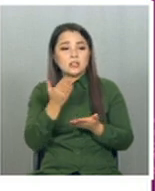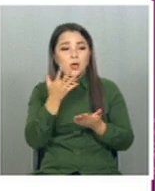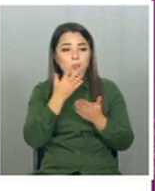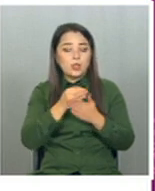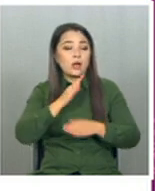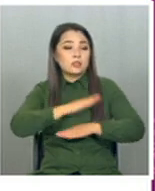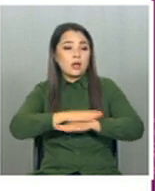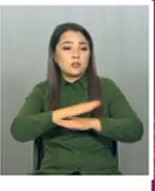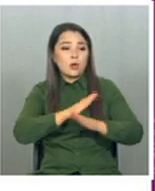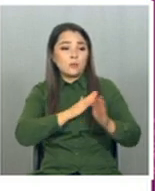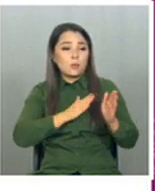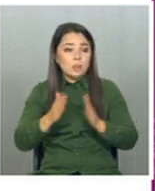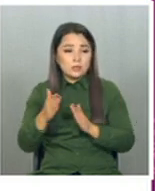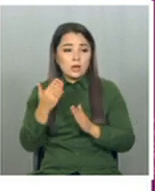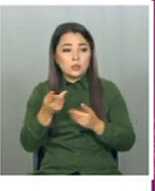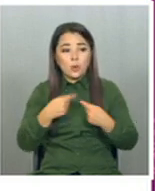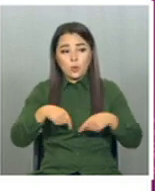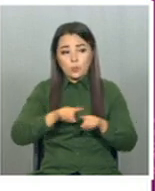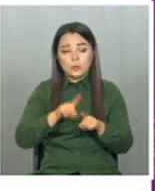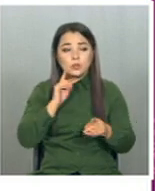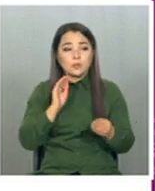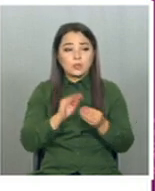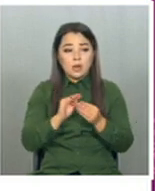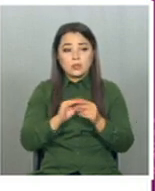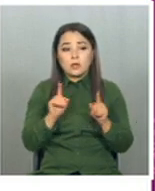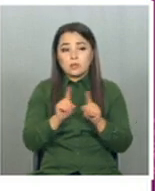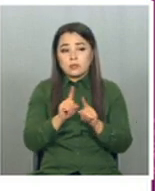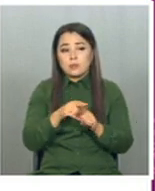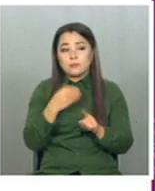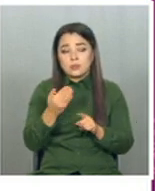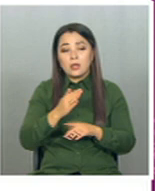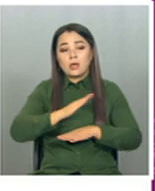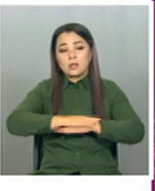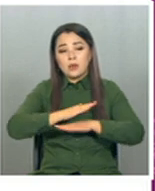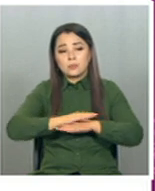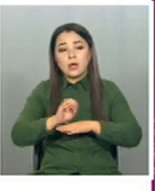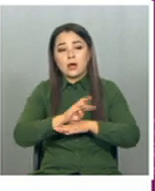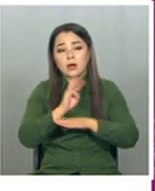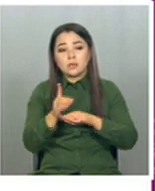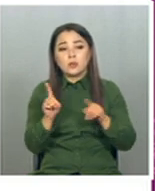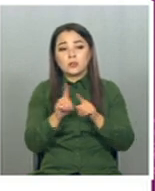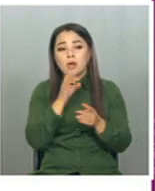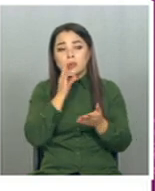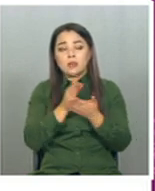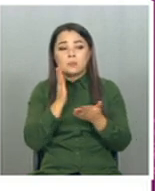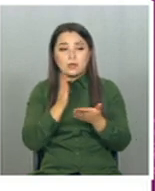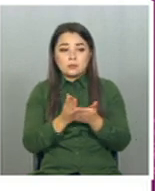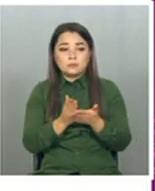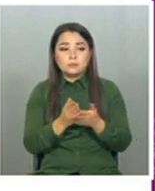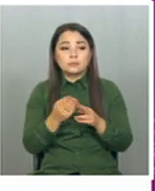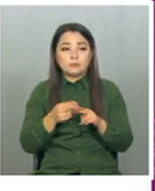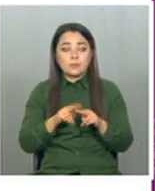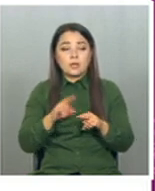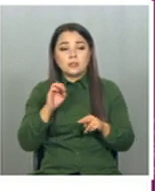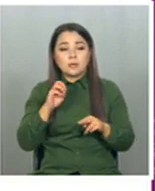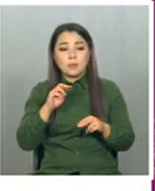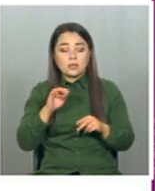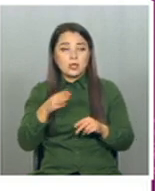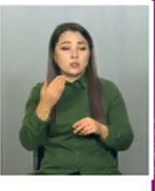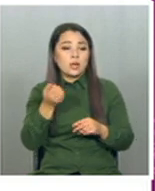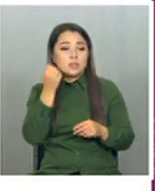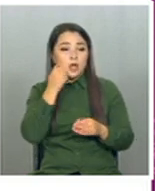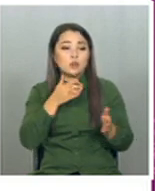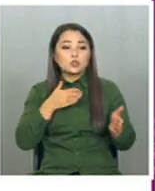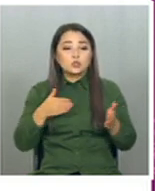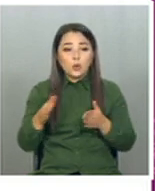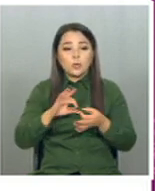тәртіп орнатып, қоғамдағы тұрақтылықты, тәртіпті қамтамасыз етті. Есімханның ескі жолы деген